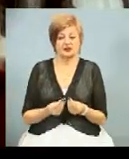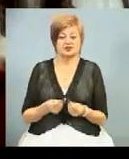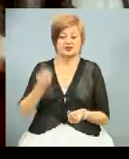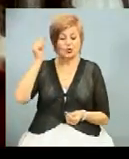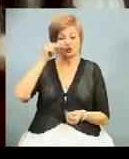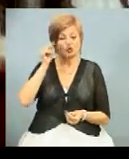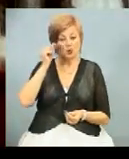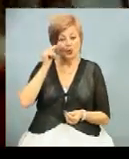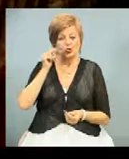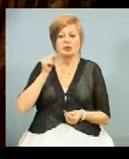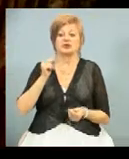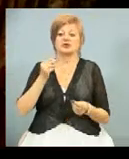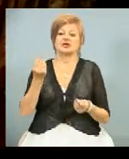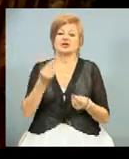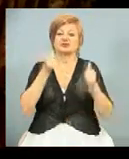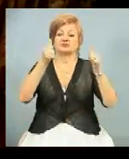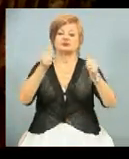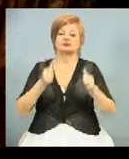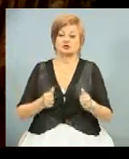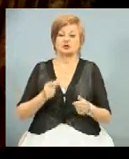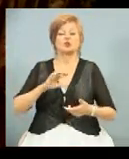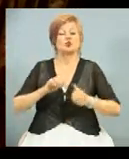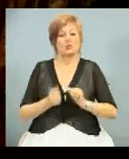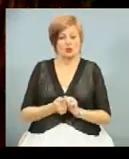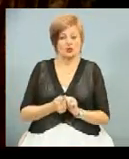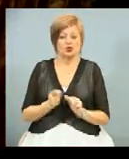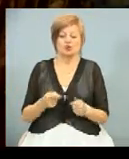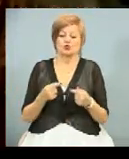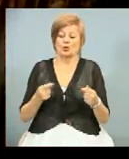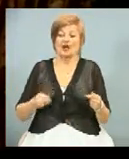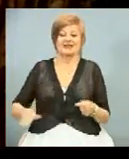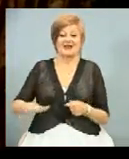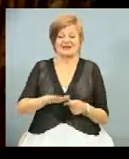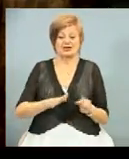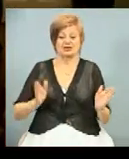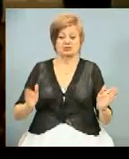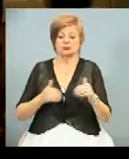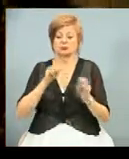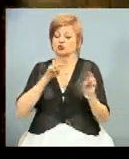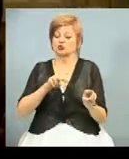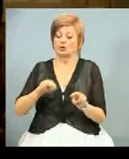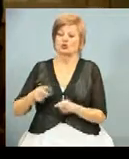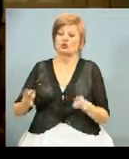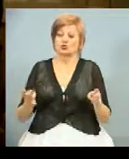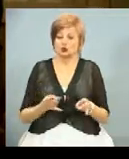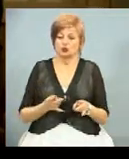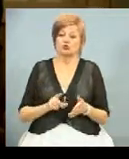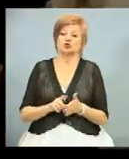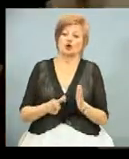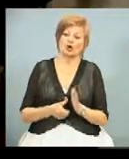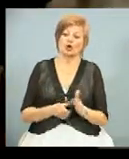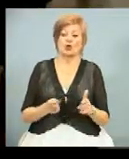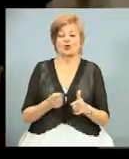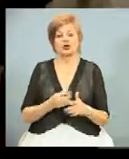вчити уроки, розвішувати малюнки. Втім, пам'ятайте, що за будь-якою територією варто доглядати. Чи то кімната, чи